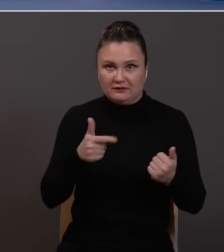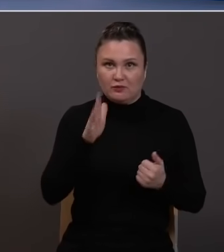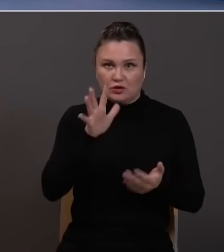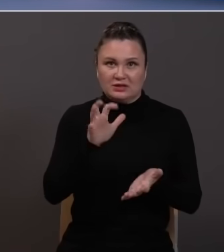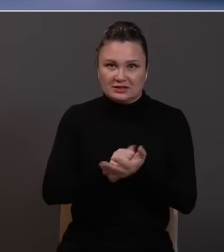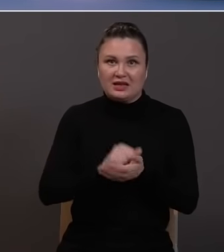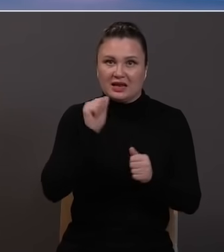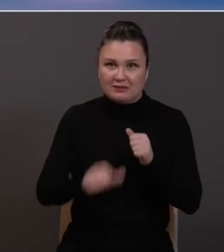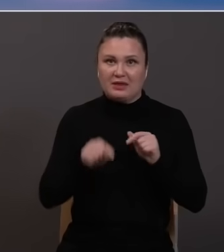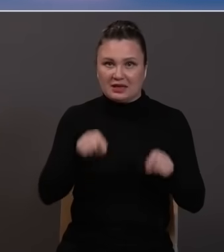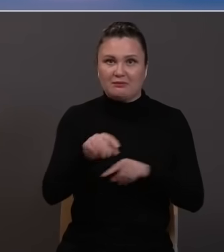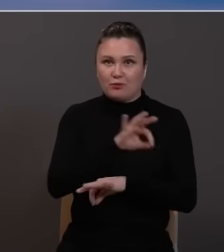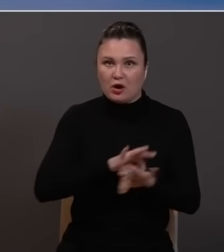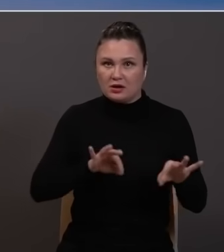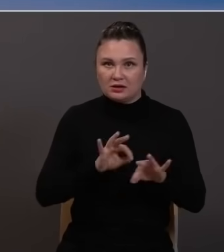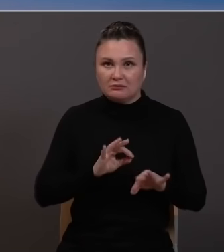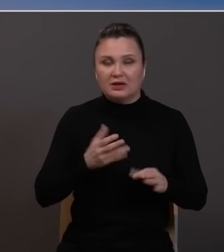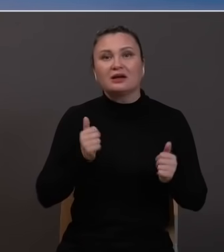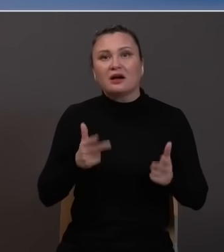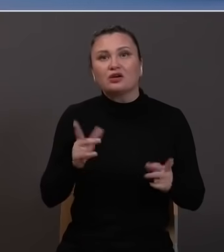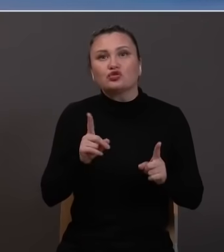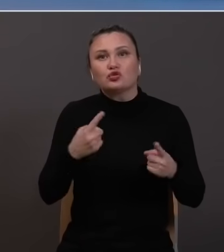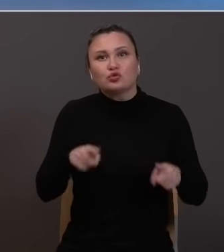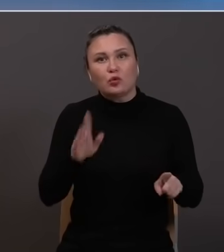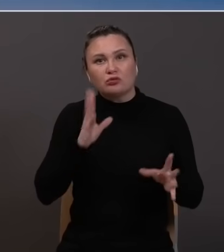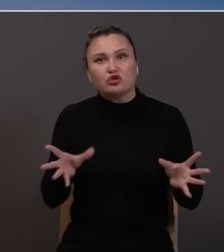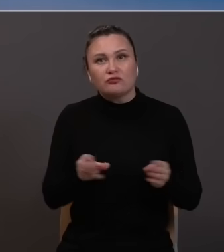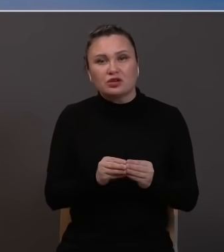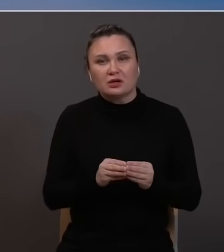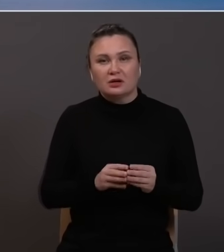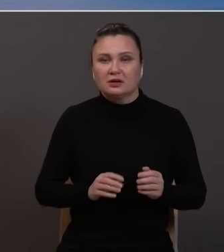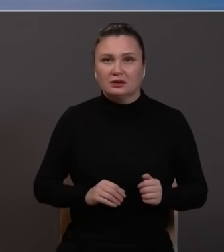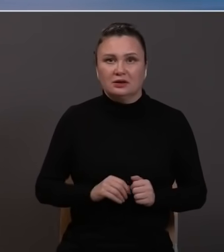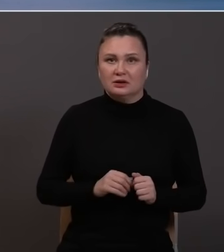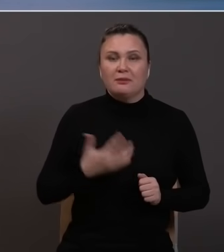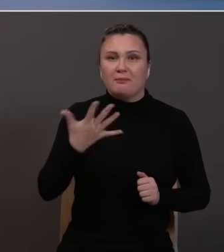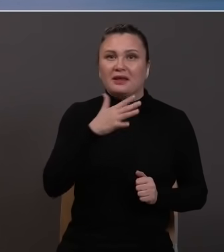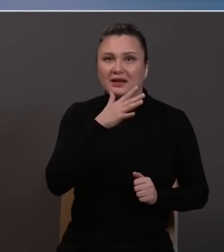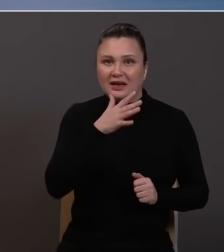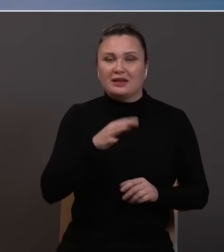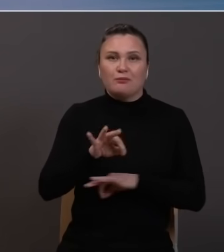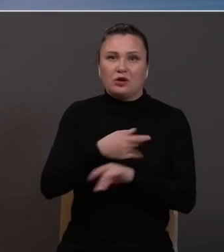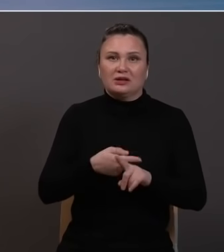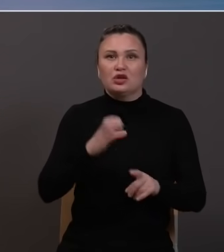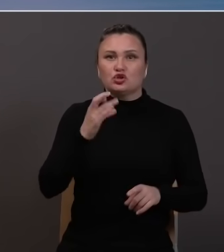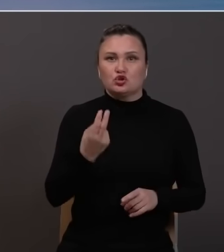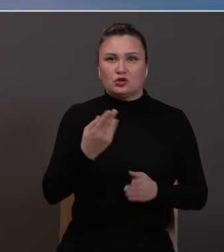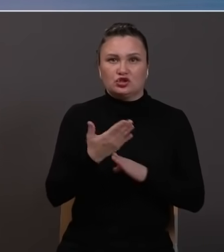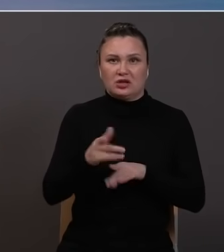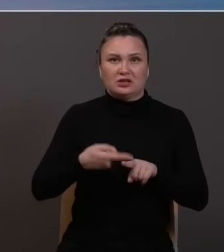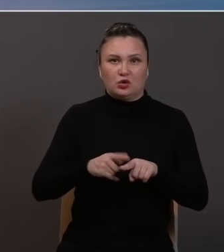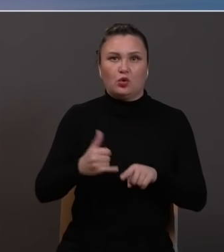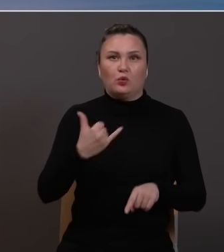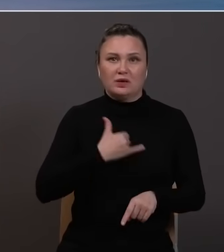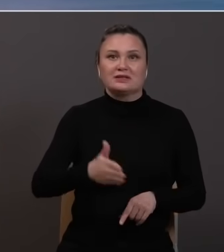вы заняты именно этим проектом в ближайшие 5 лет, или как-то еще будете совмещать? 5-летний проект – это просто такая некая социальная часть, которая у нас будет. У